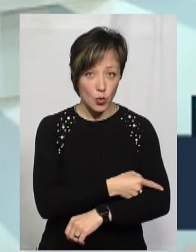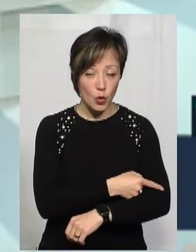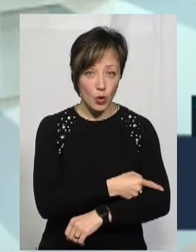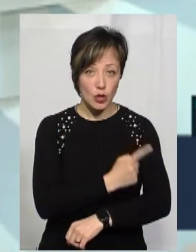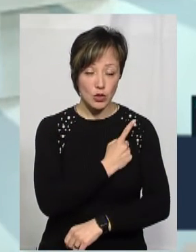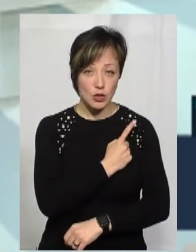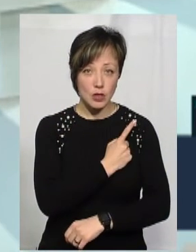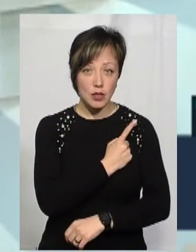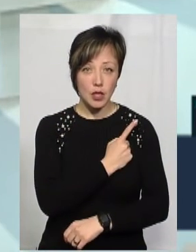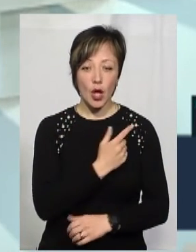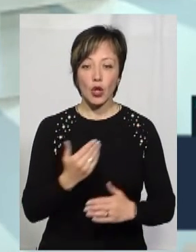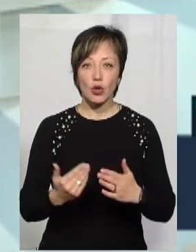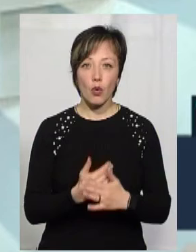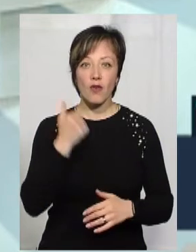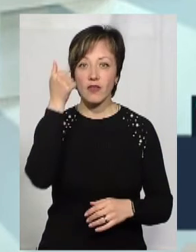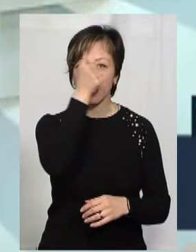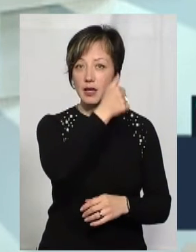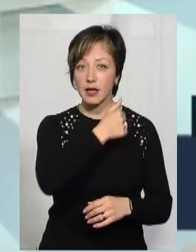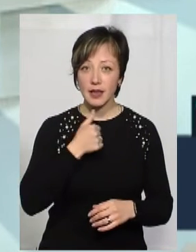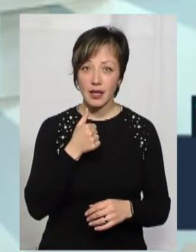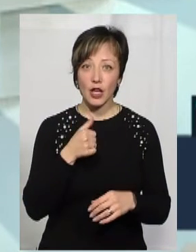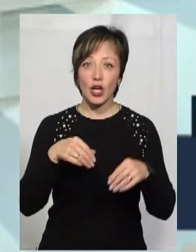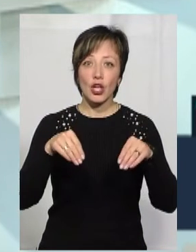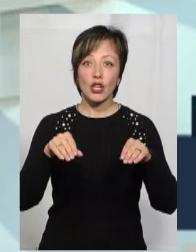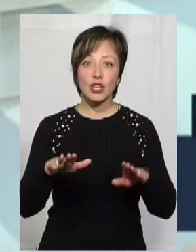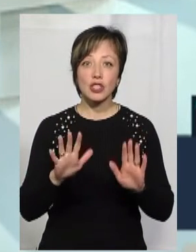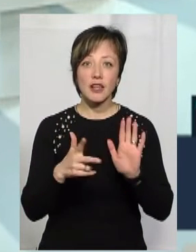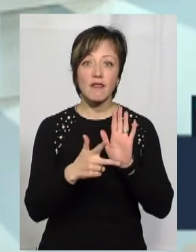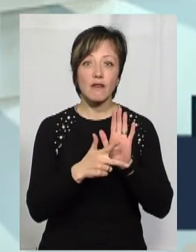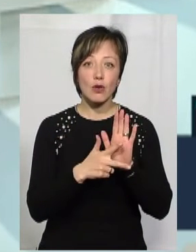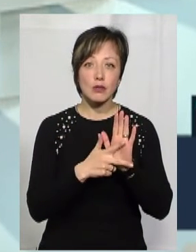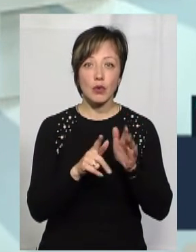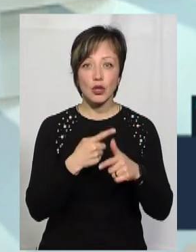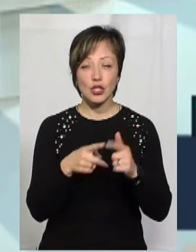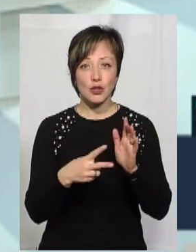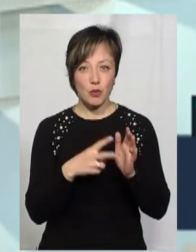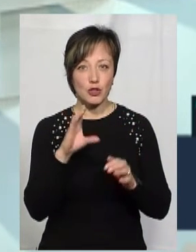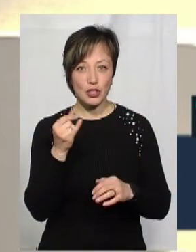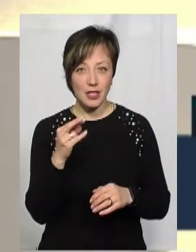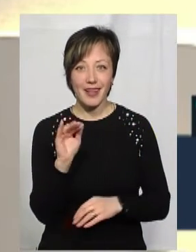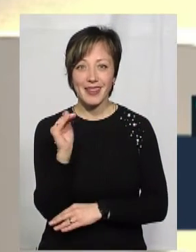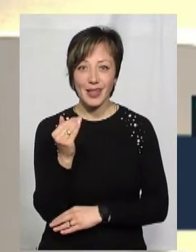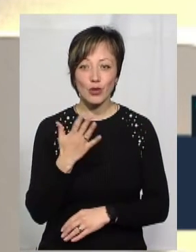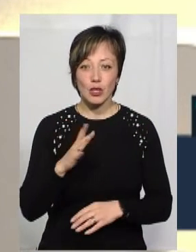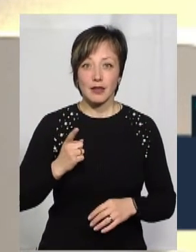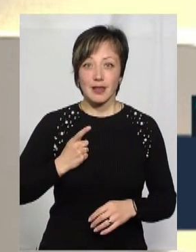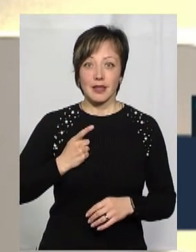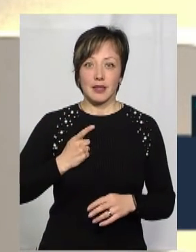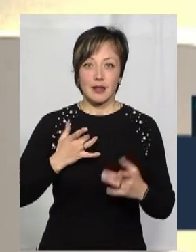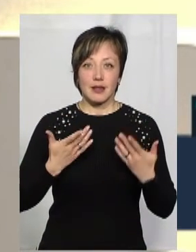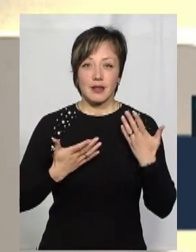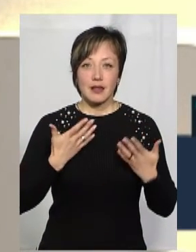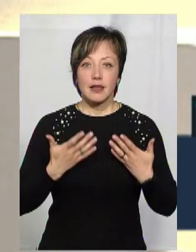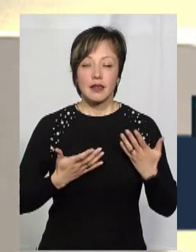в силу. І новий рік, і рішення суду вступить тільки 8 чи 7 січня. Розумієте? А дитина вже хоче бути